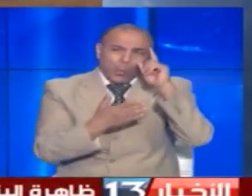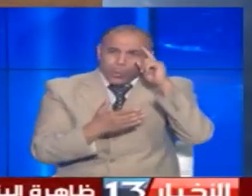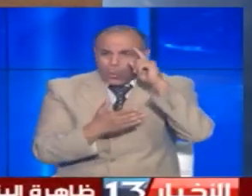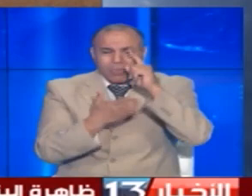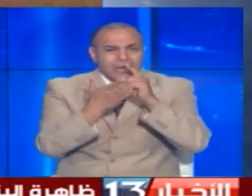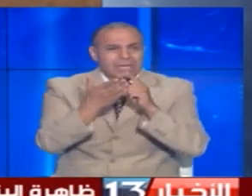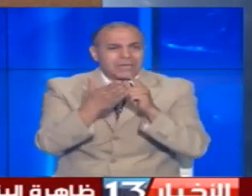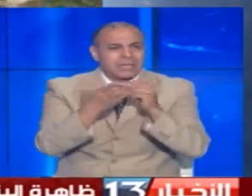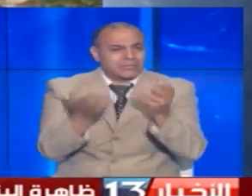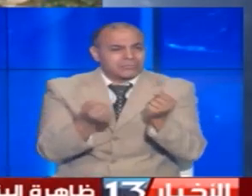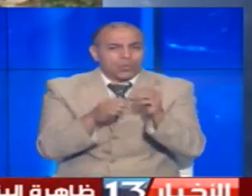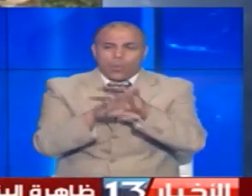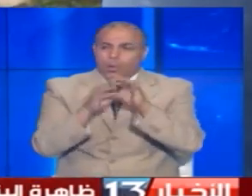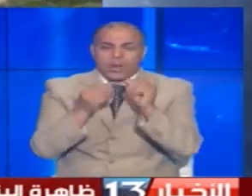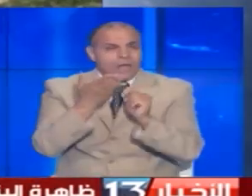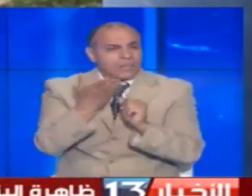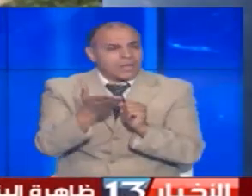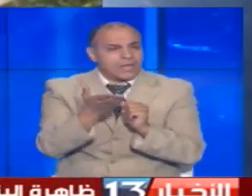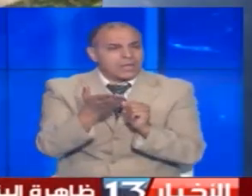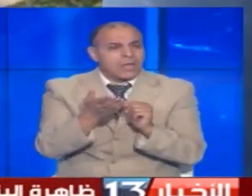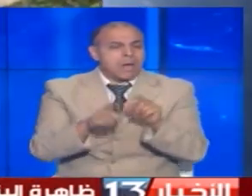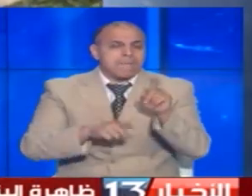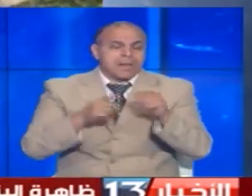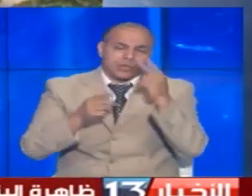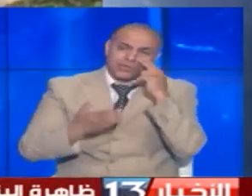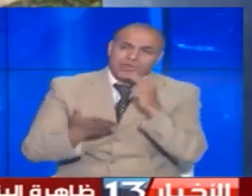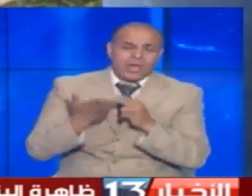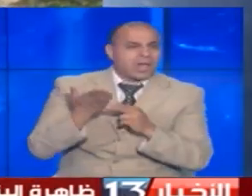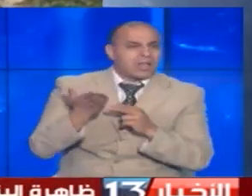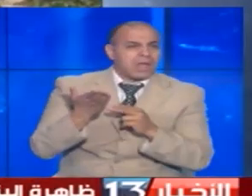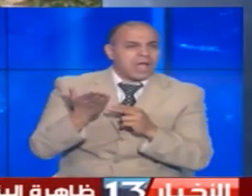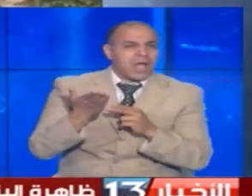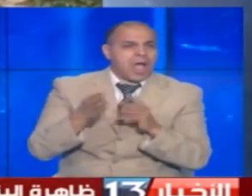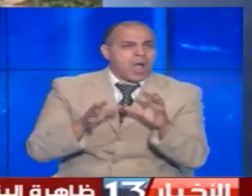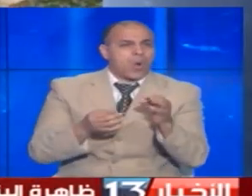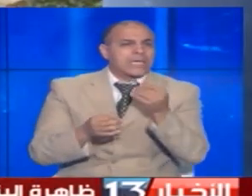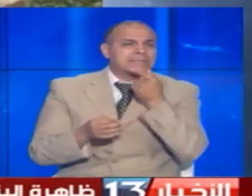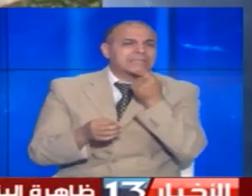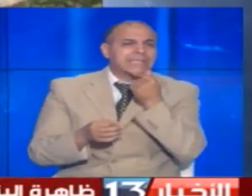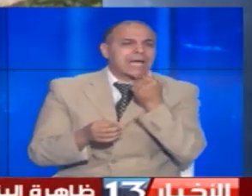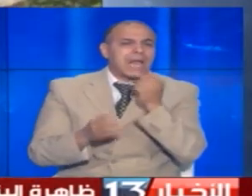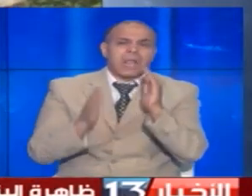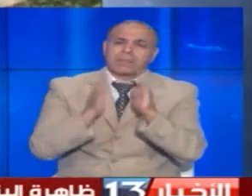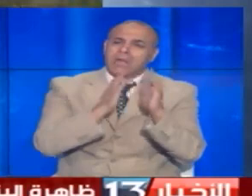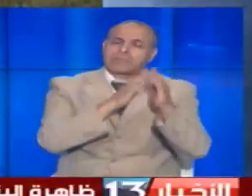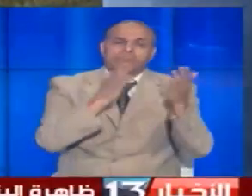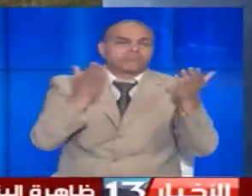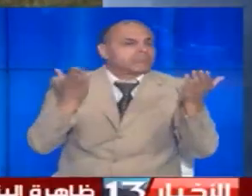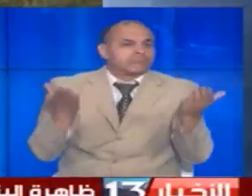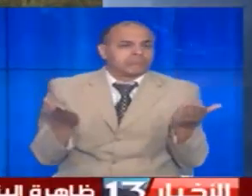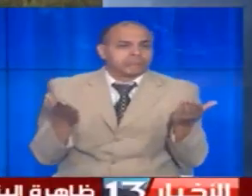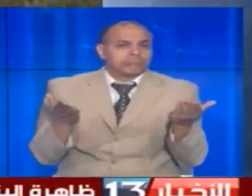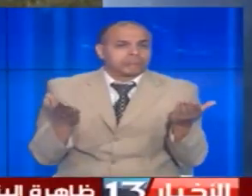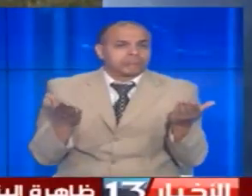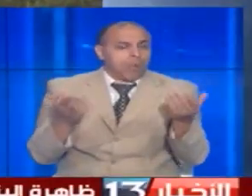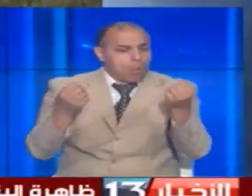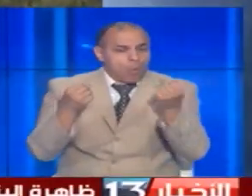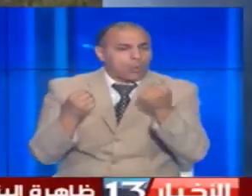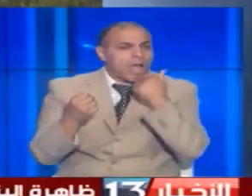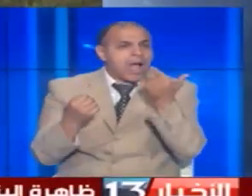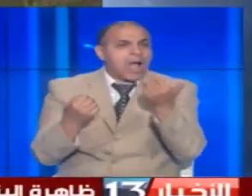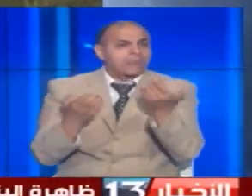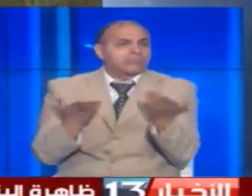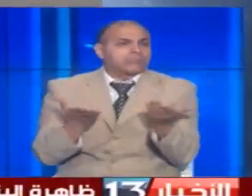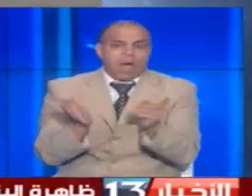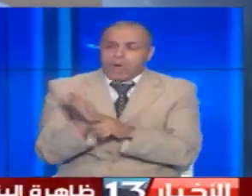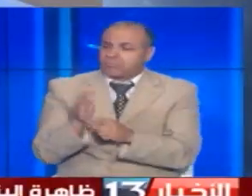على المصلحه العامه فيما راى البعض الاخر وانها حول سهله لسه في ظل عدم قدرته على ما هو